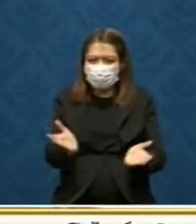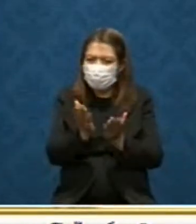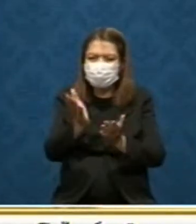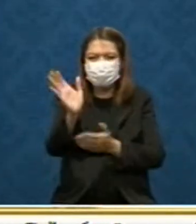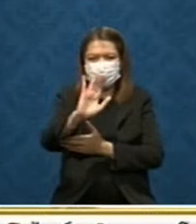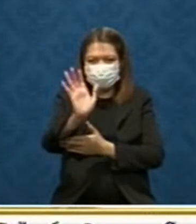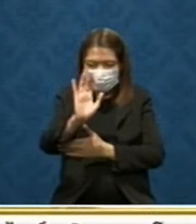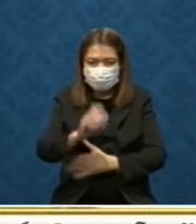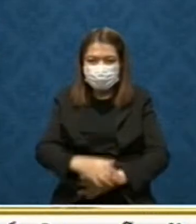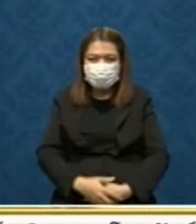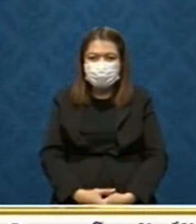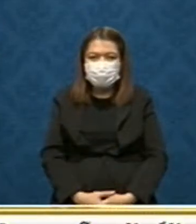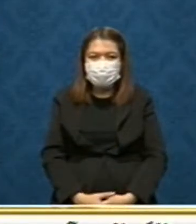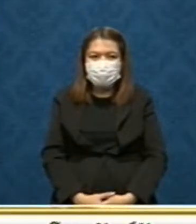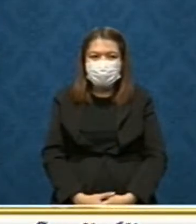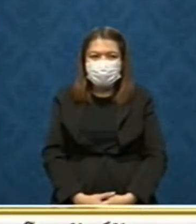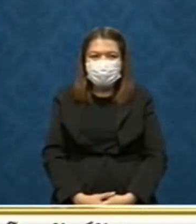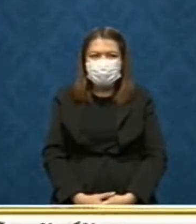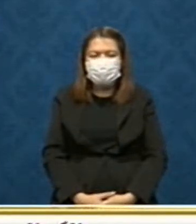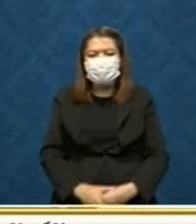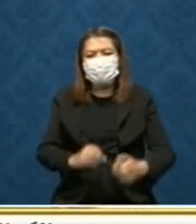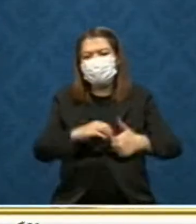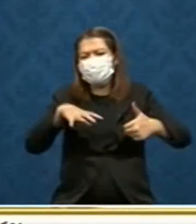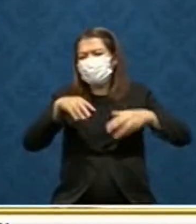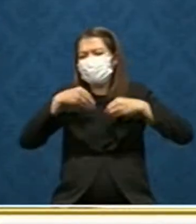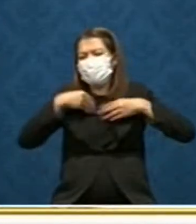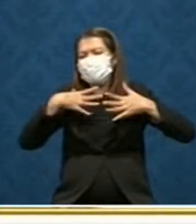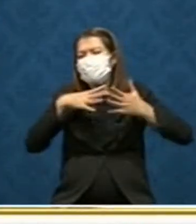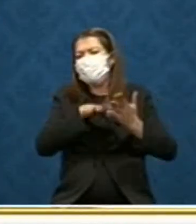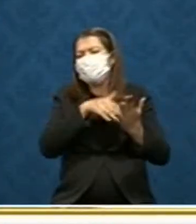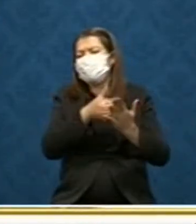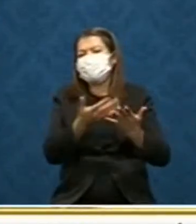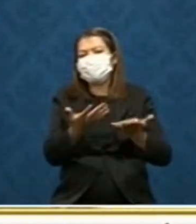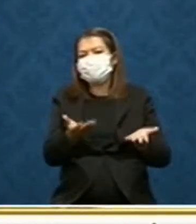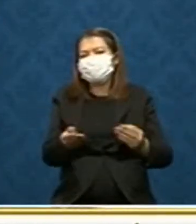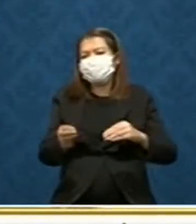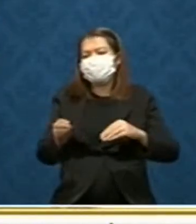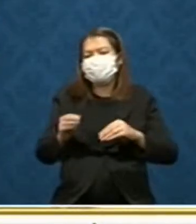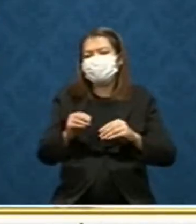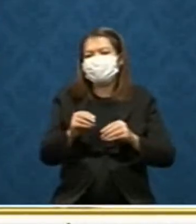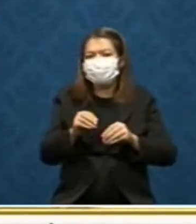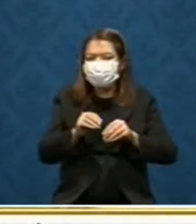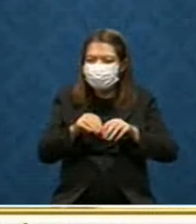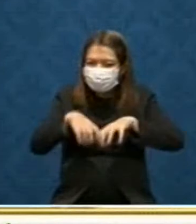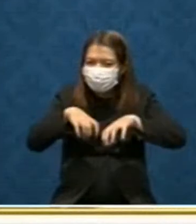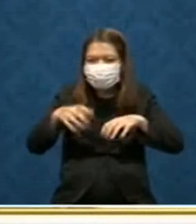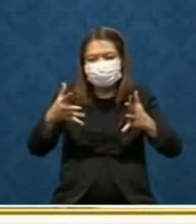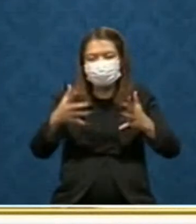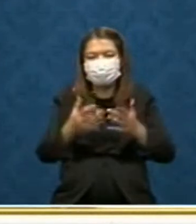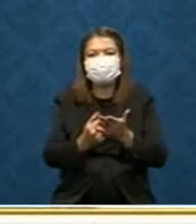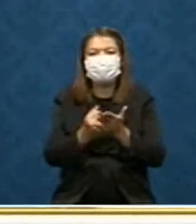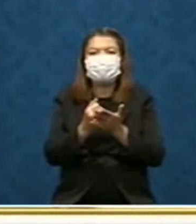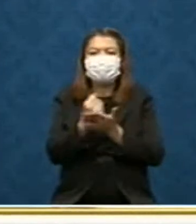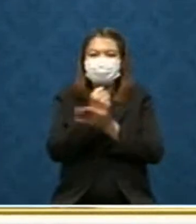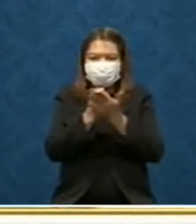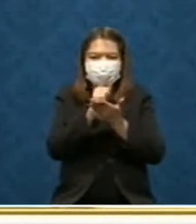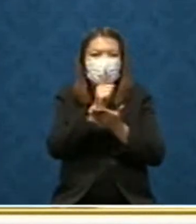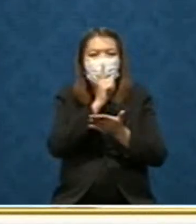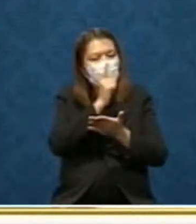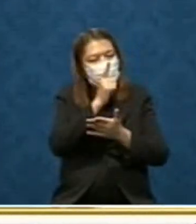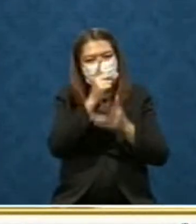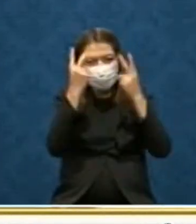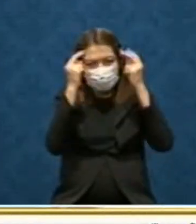สนุนสิหนายกผู้นำไม่ให้เธสบายมกไม่เกิด เพระฉะนั้นื่องนี้อยาศิทตalt ON! หนายกให